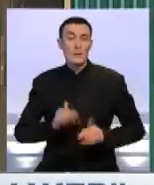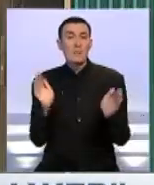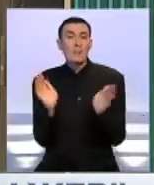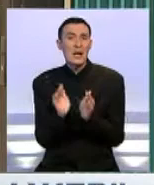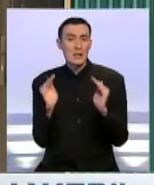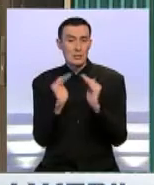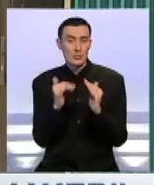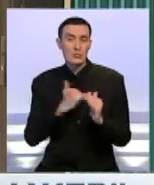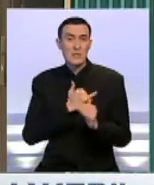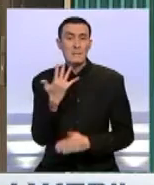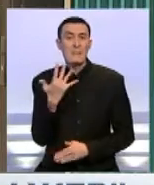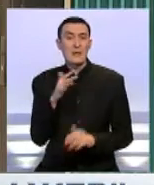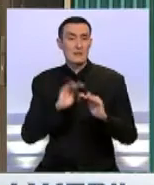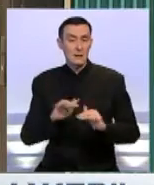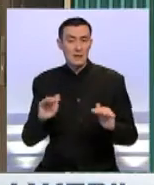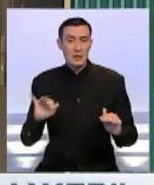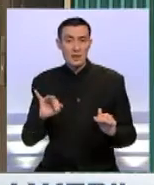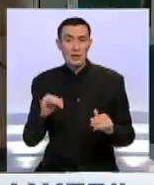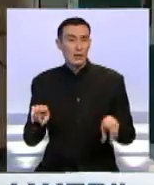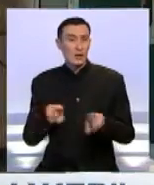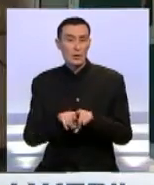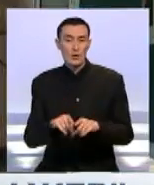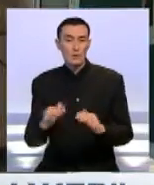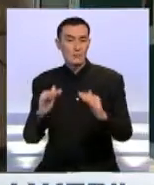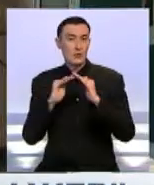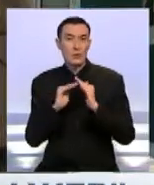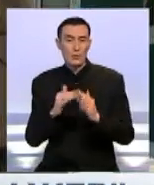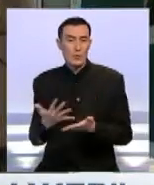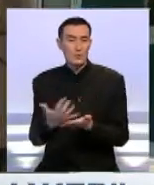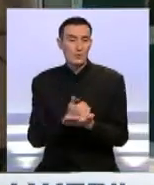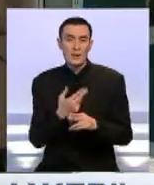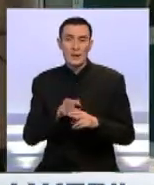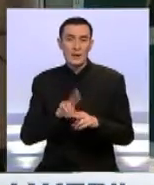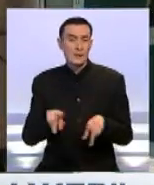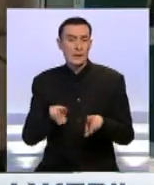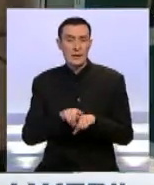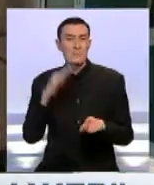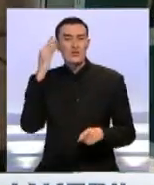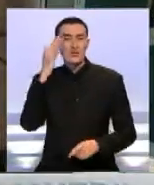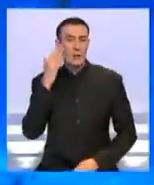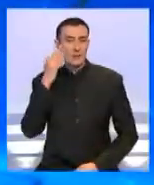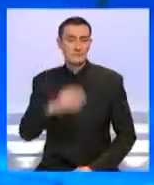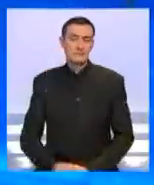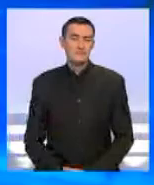домике, у меня 5 детей, и получить такое жилье для меня как бы сказка больше.